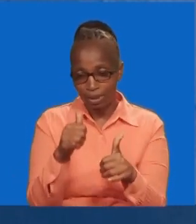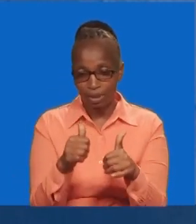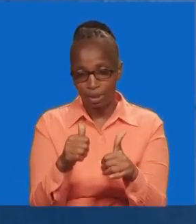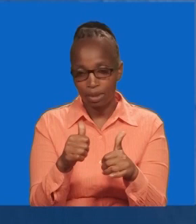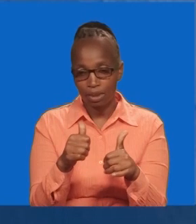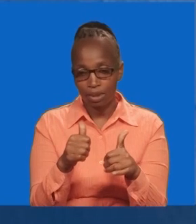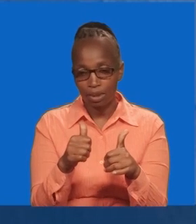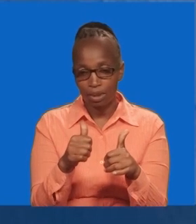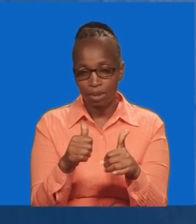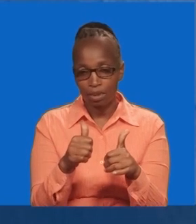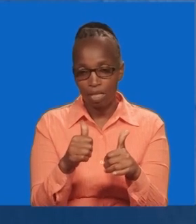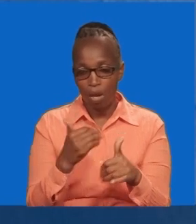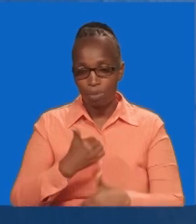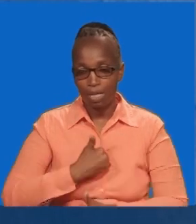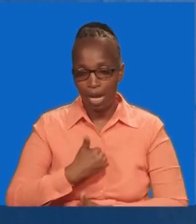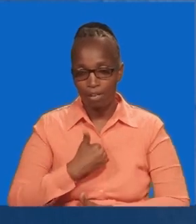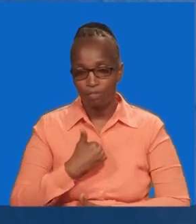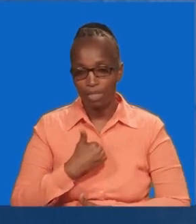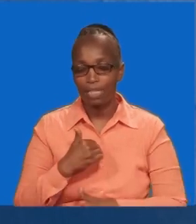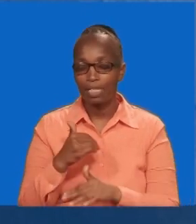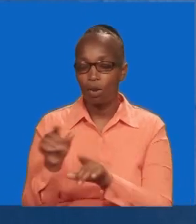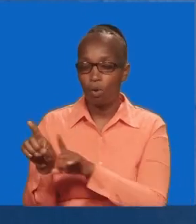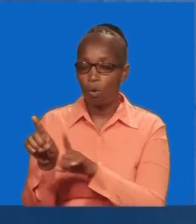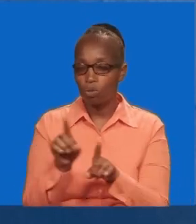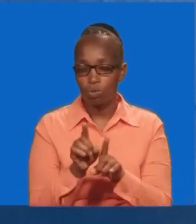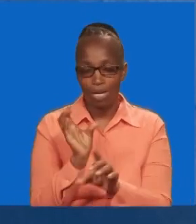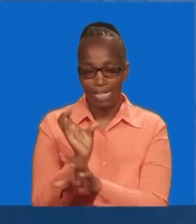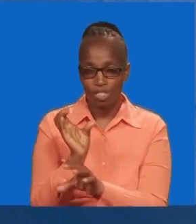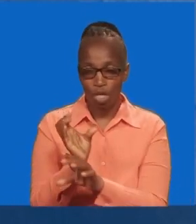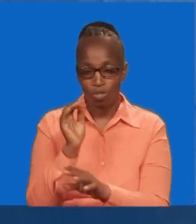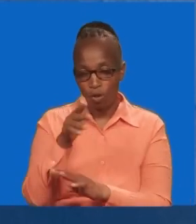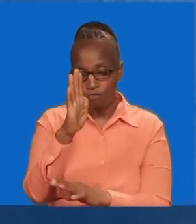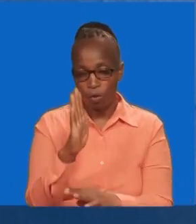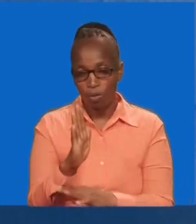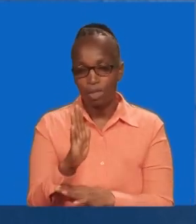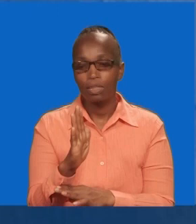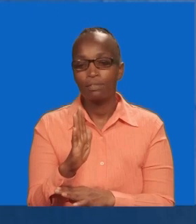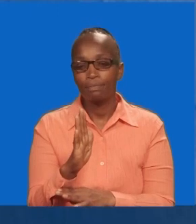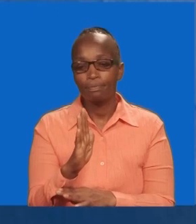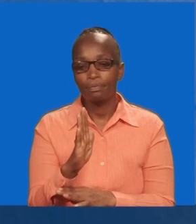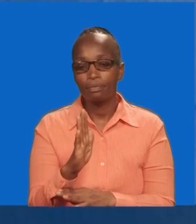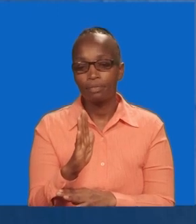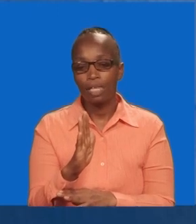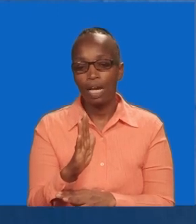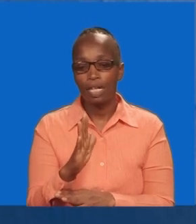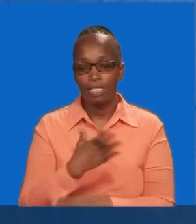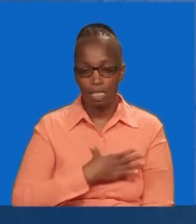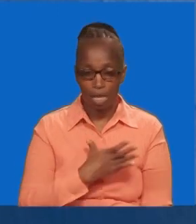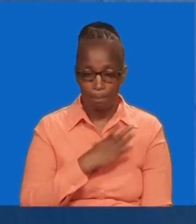sisi kama Kristo na kama kanisa la Mungu na kama pia watu